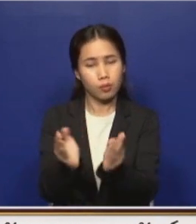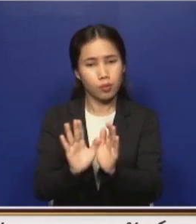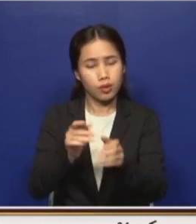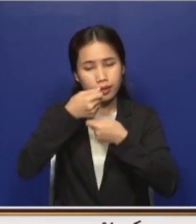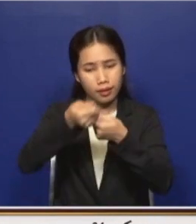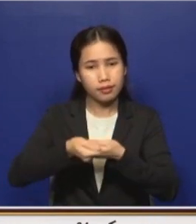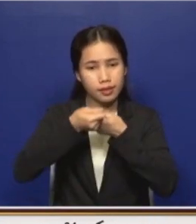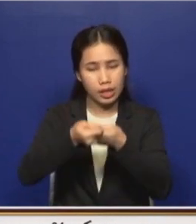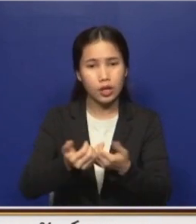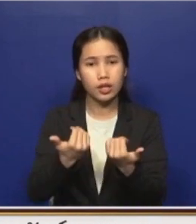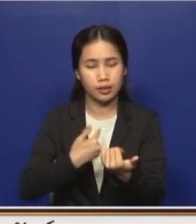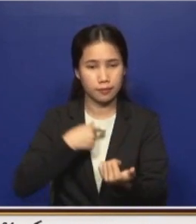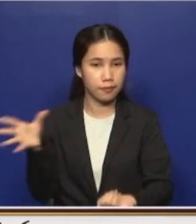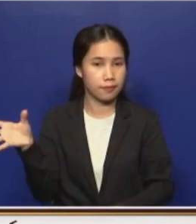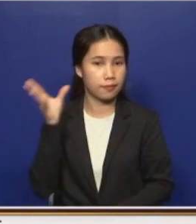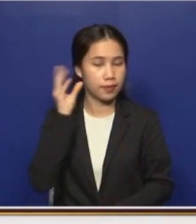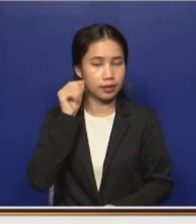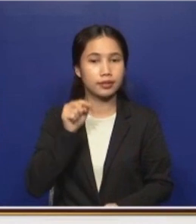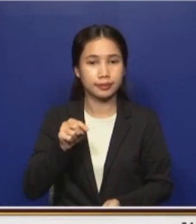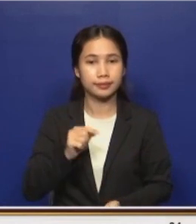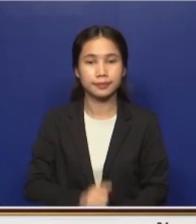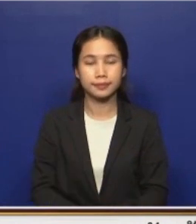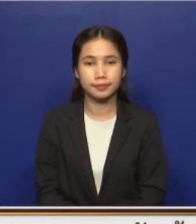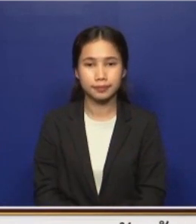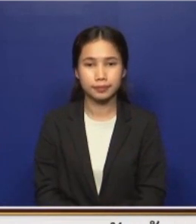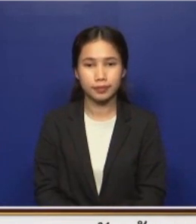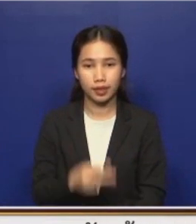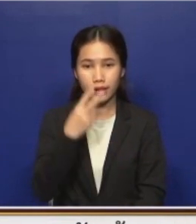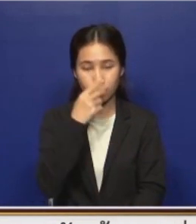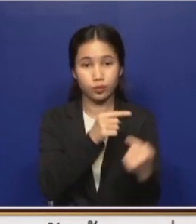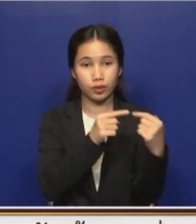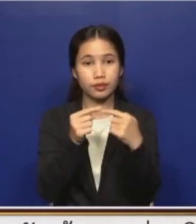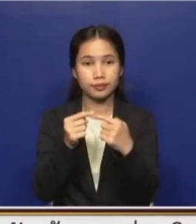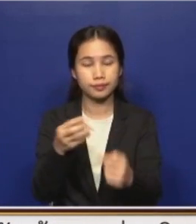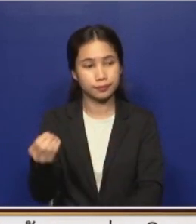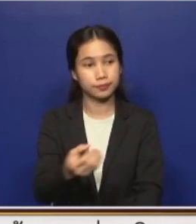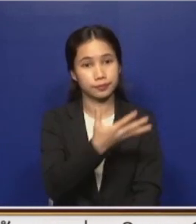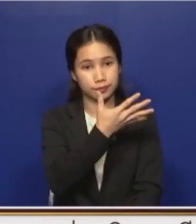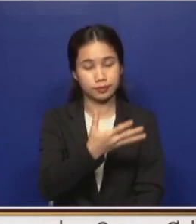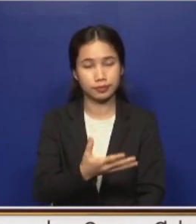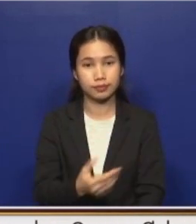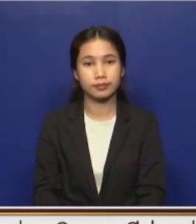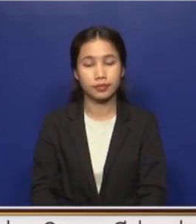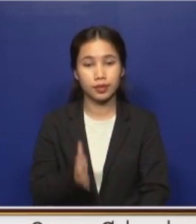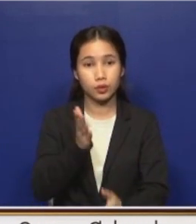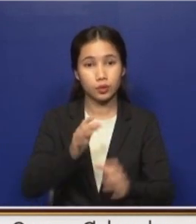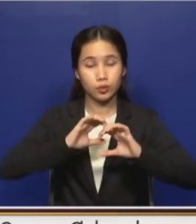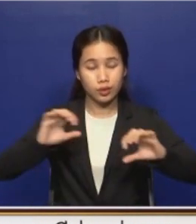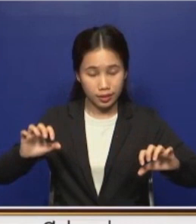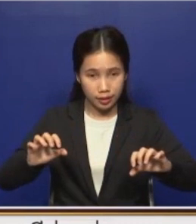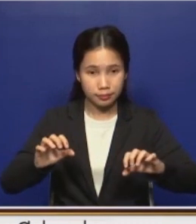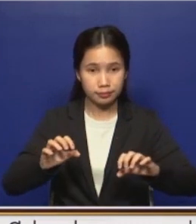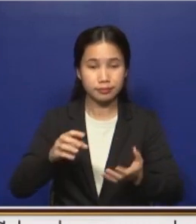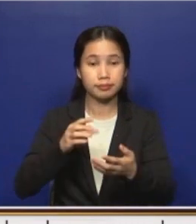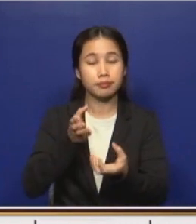อันนี้เป็นสไลด์ที่ผมอภิปรายครั้งที่แล้วแต่ผมไม่มีเวลาอธิบายลงลึกให้ท่านได้เห็นว่ามันเกิดอะไรขึ้นฮะย้อนไป